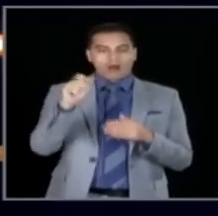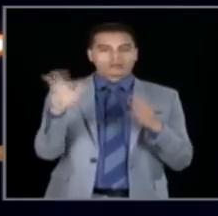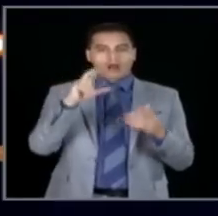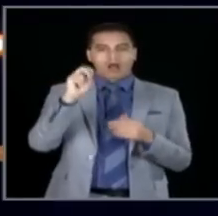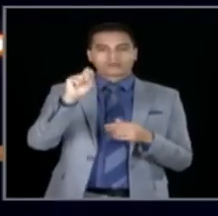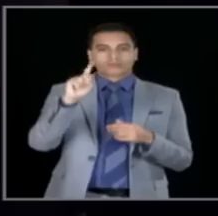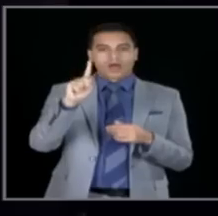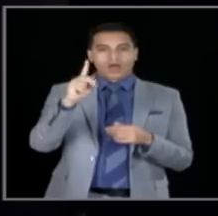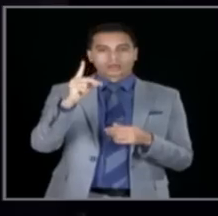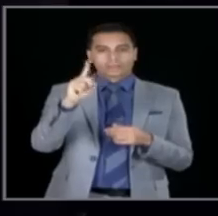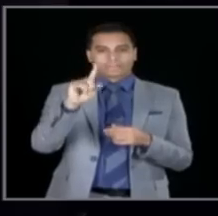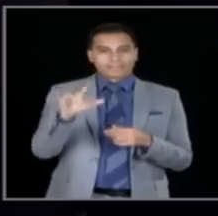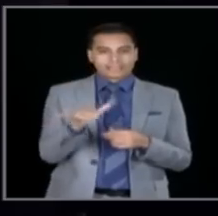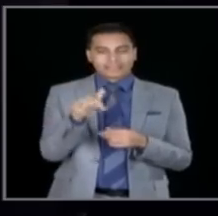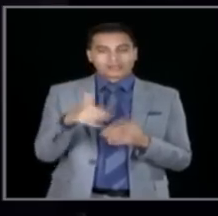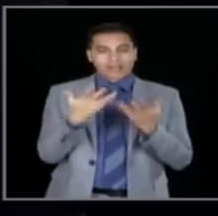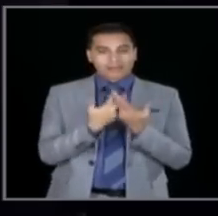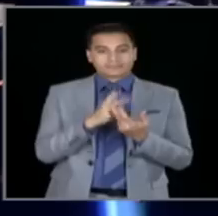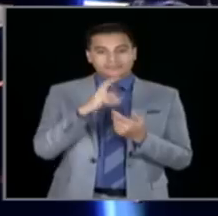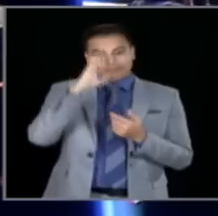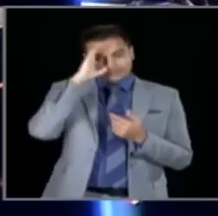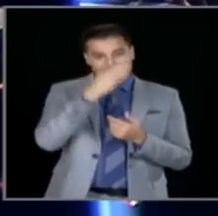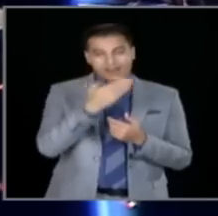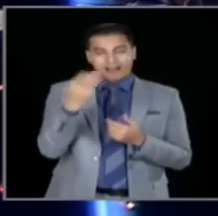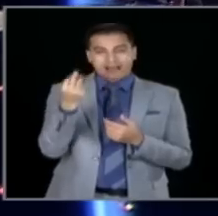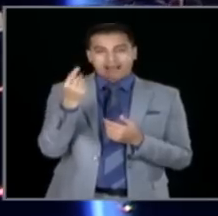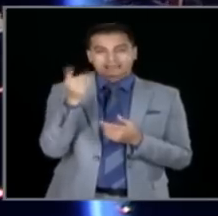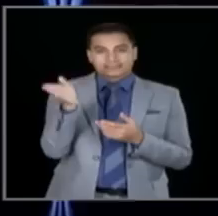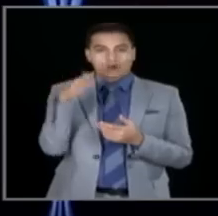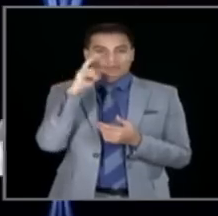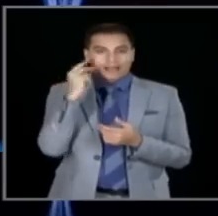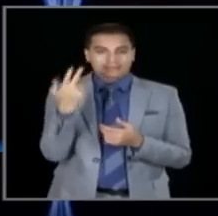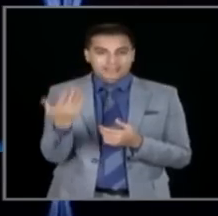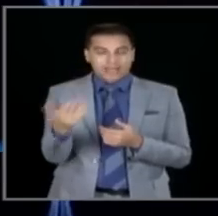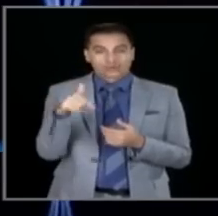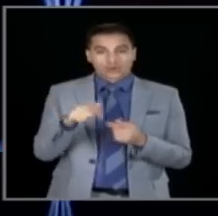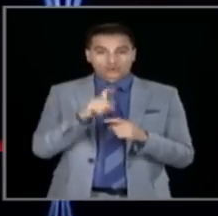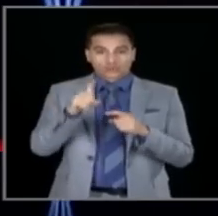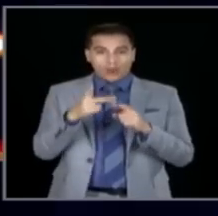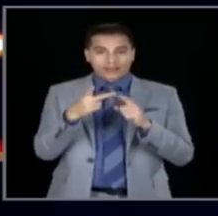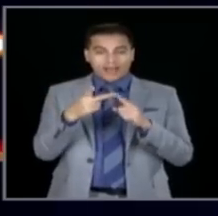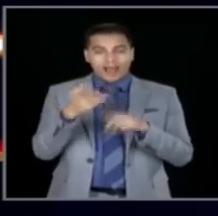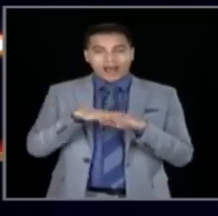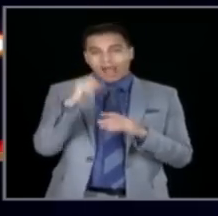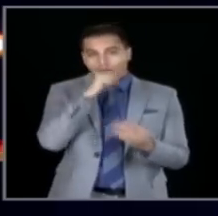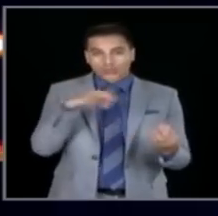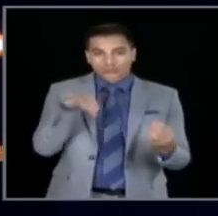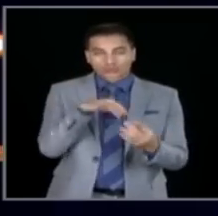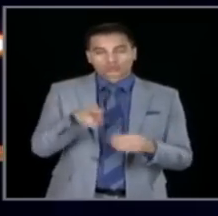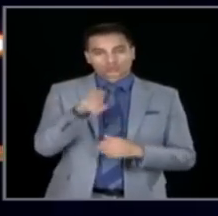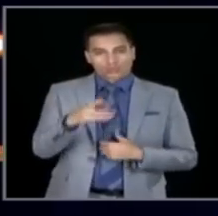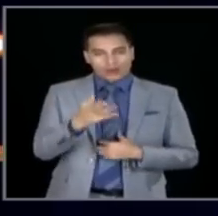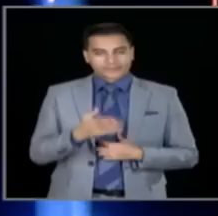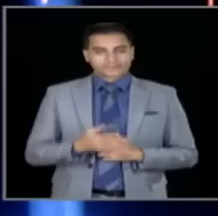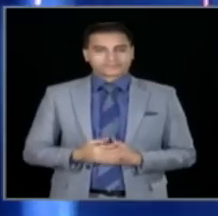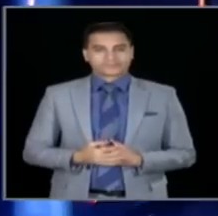النتيجة 70 الزمالك، 30 الحوت الأزرق. السؤال الثاني: أغاني وموسيقى، والسؤال